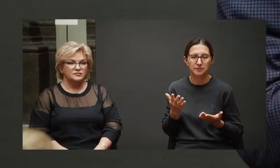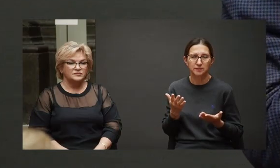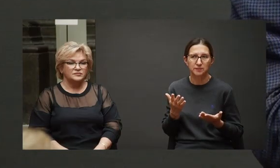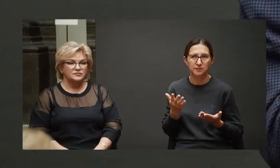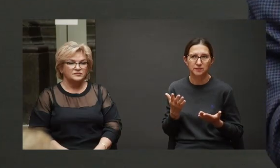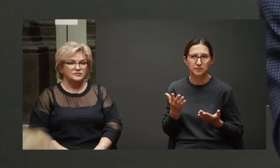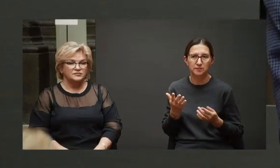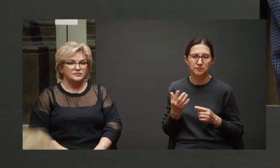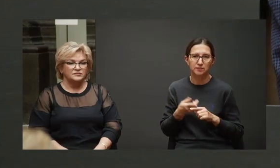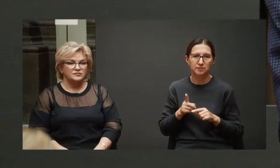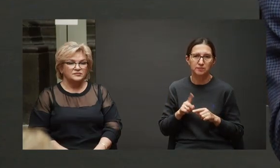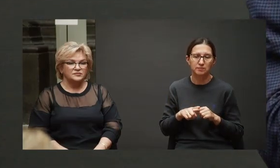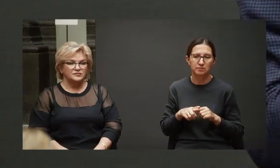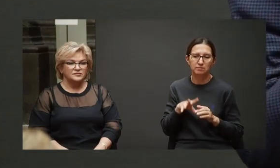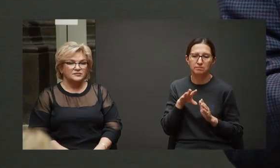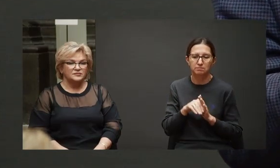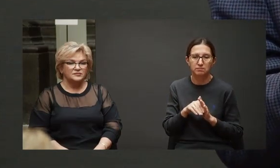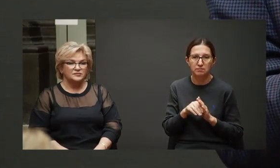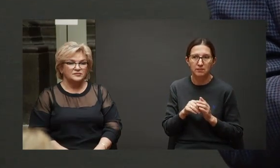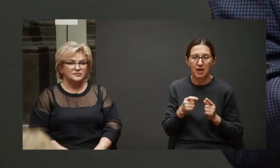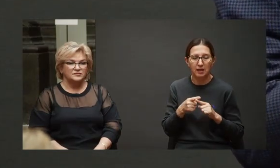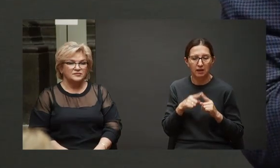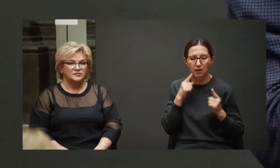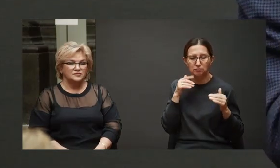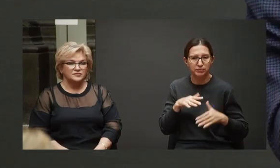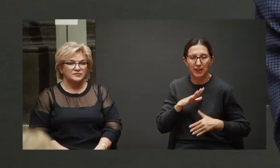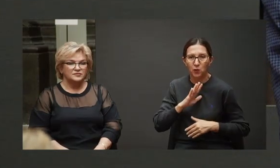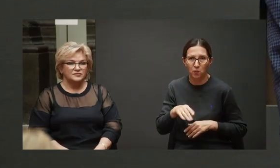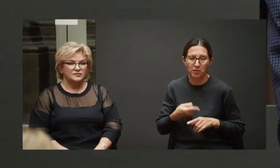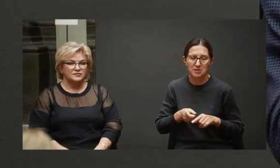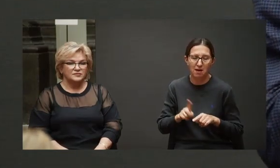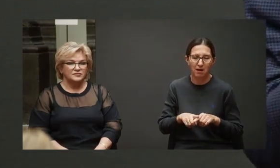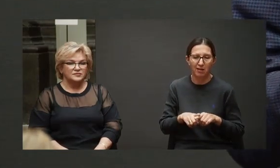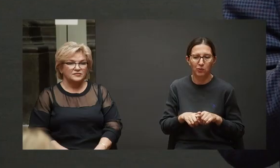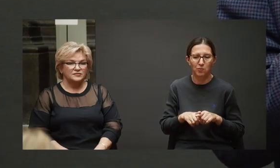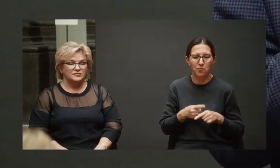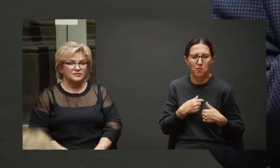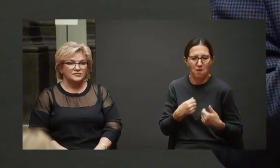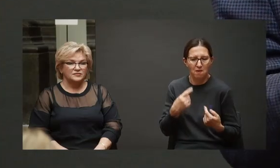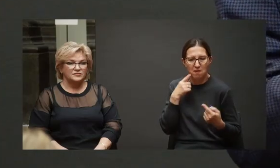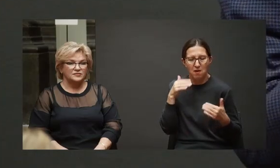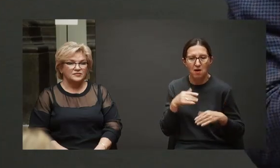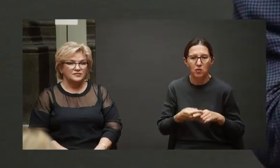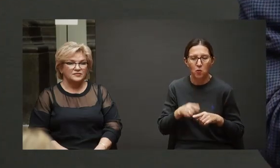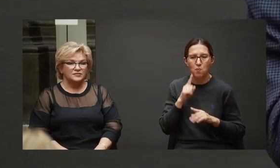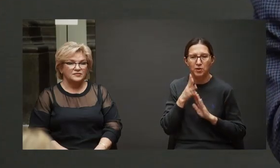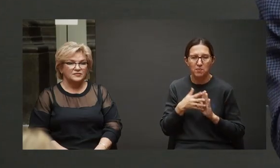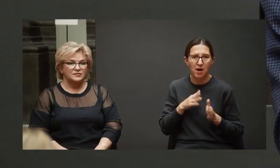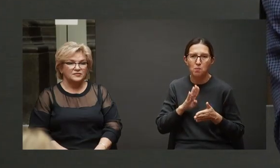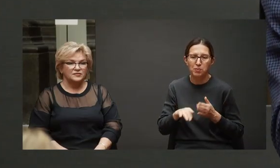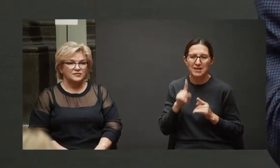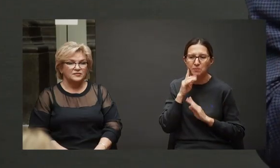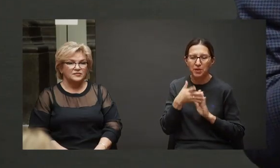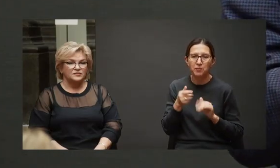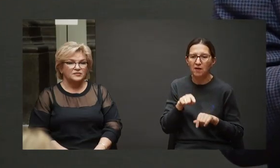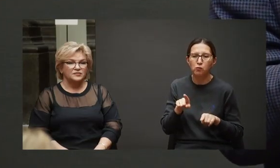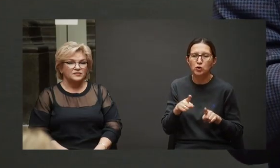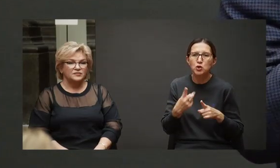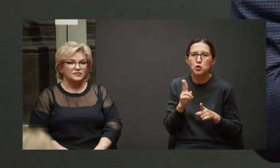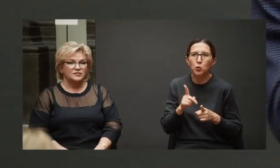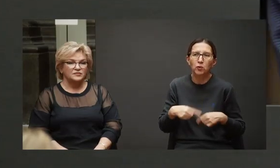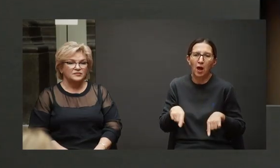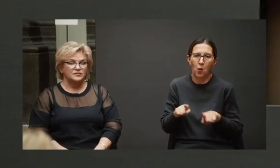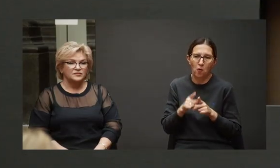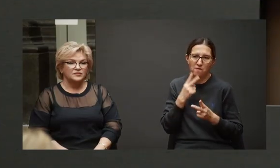Visual Studies. Не купился на эту приманку, но понял, что без понимания того, что есть визуальная культура, и